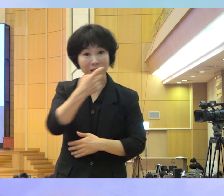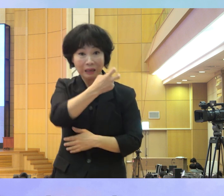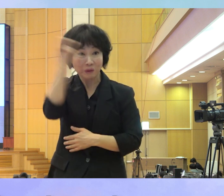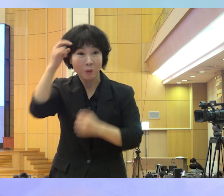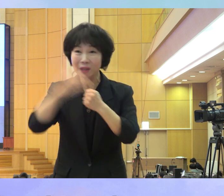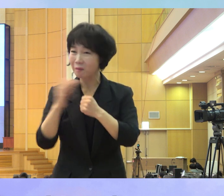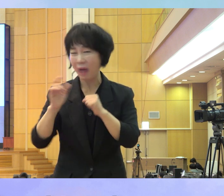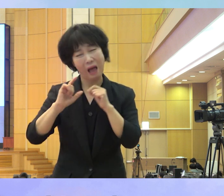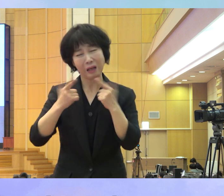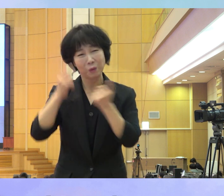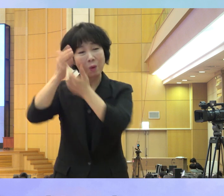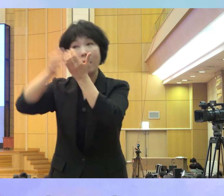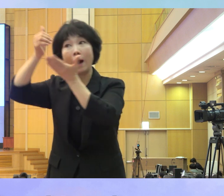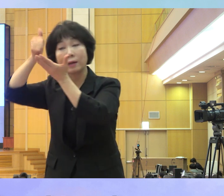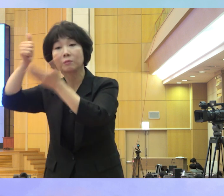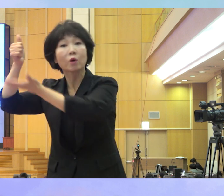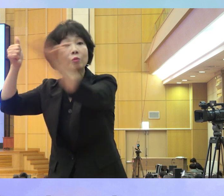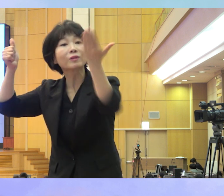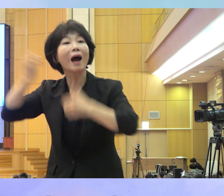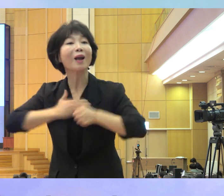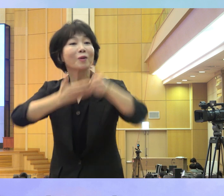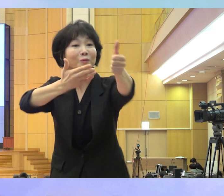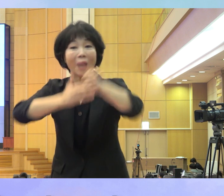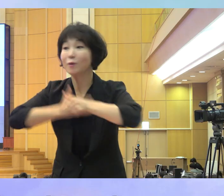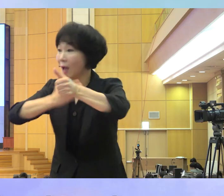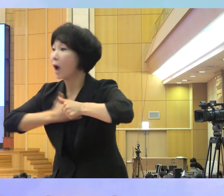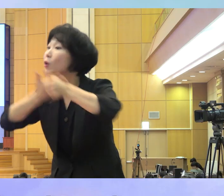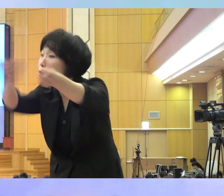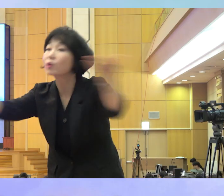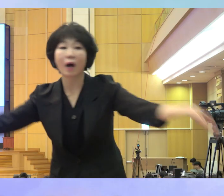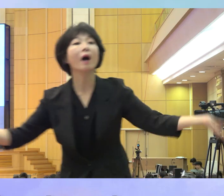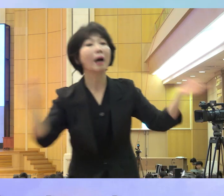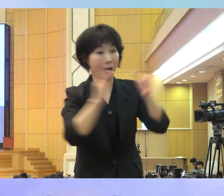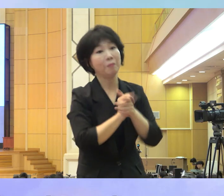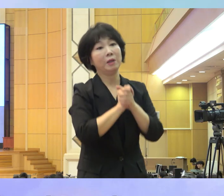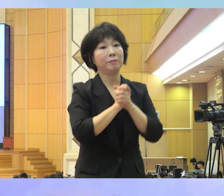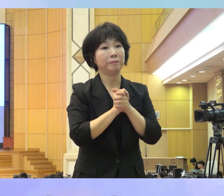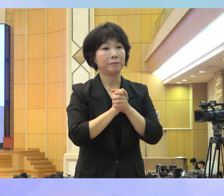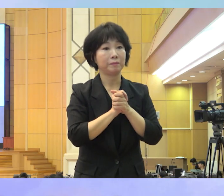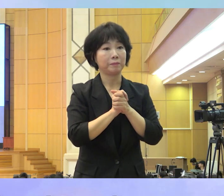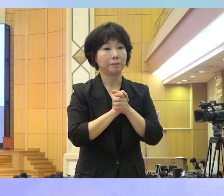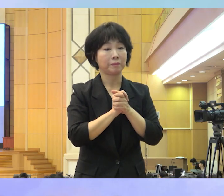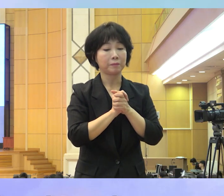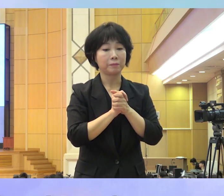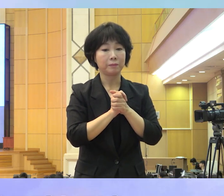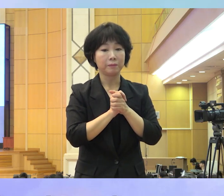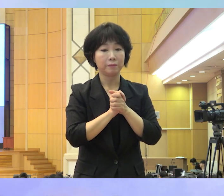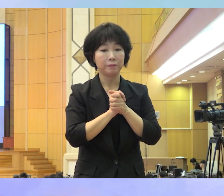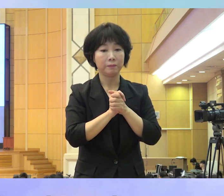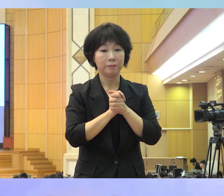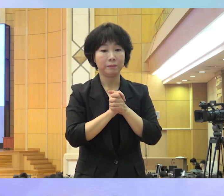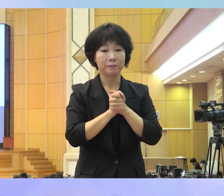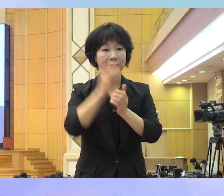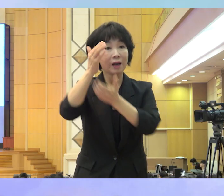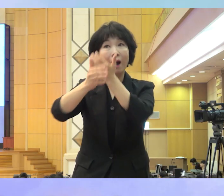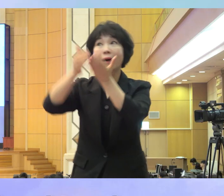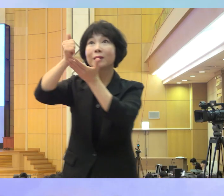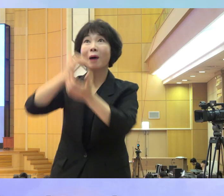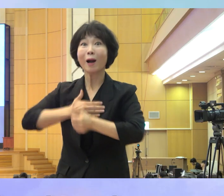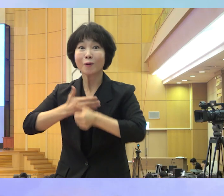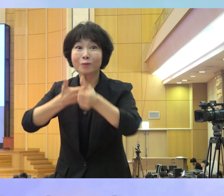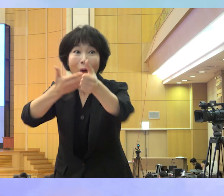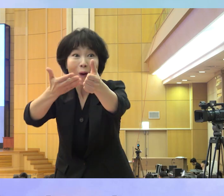게 아니라 하나님이 알게 해주셨다는 거예요. 그러니 하나님이 알게 해줬으니